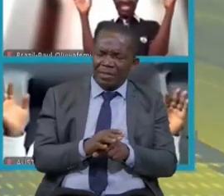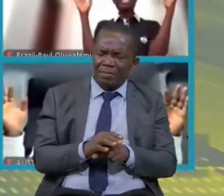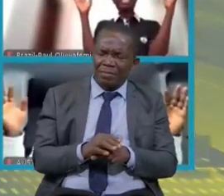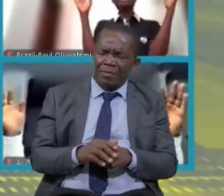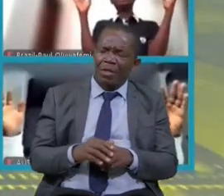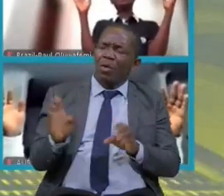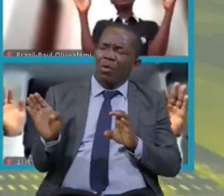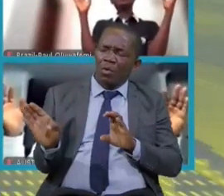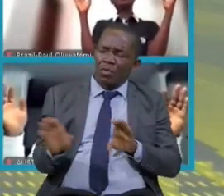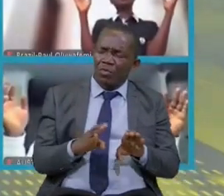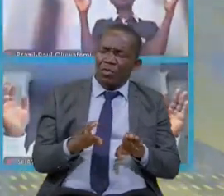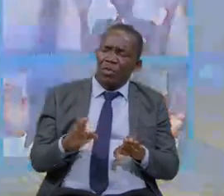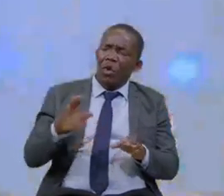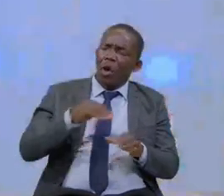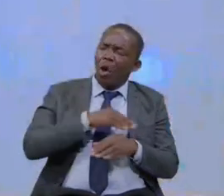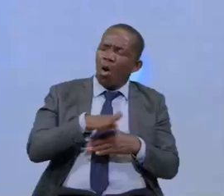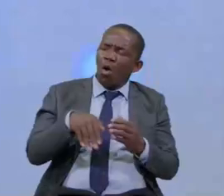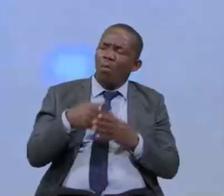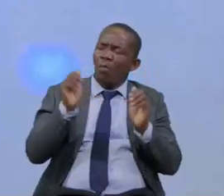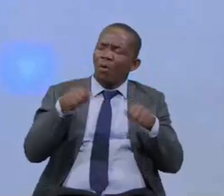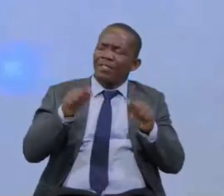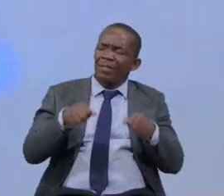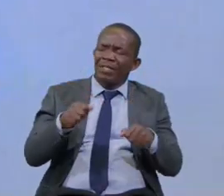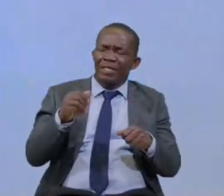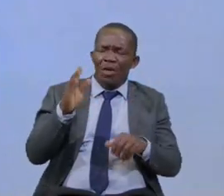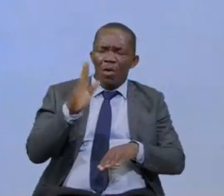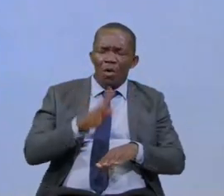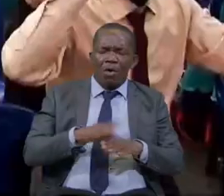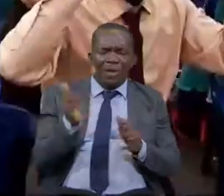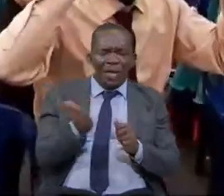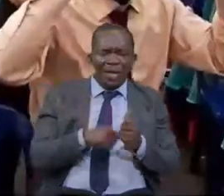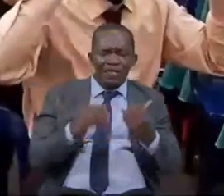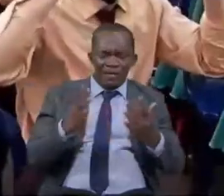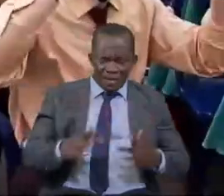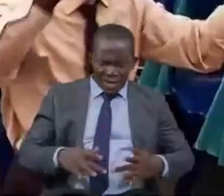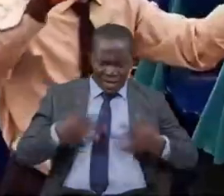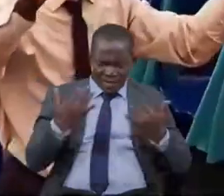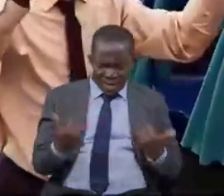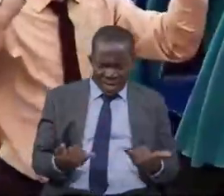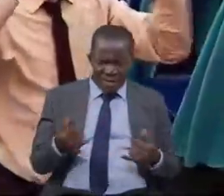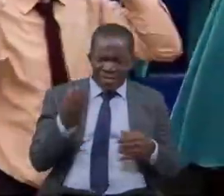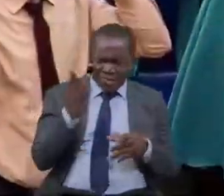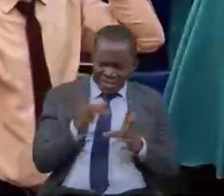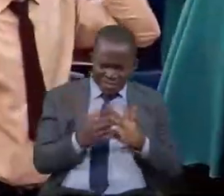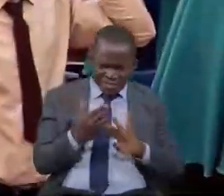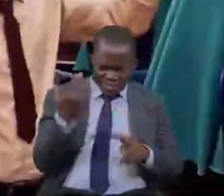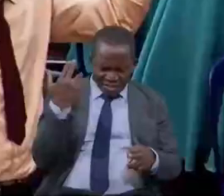toute possibilité sur chaque vie, maintenant même, au nom de